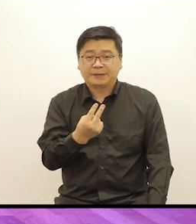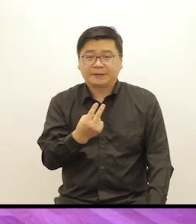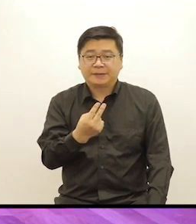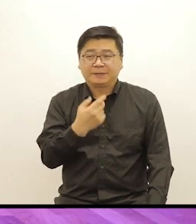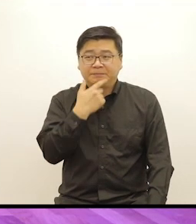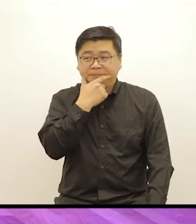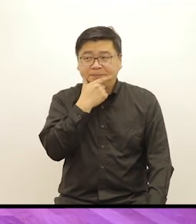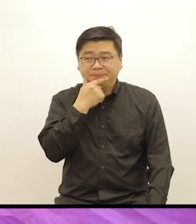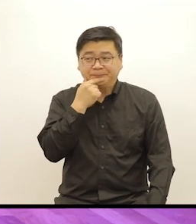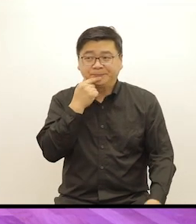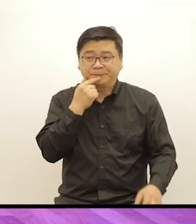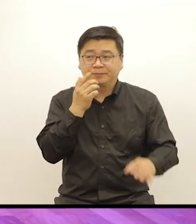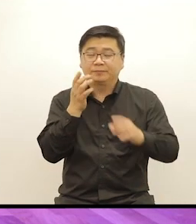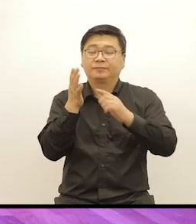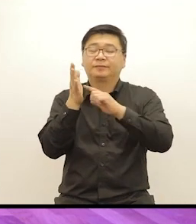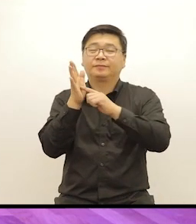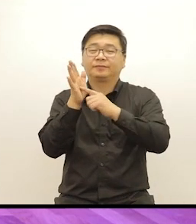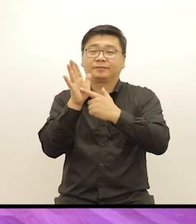아무래도 그